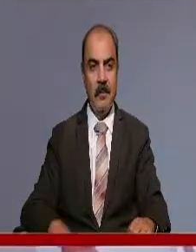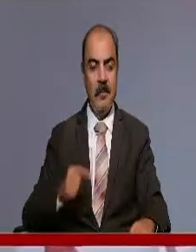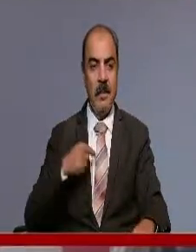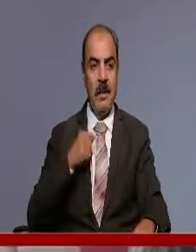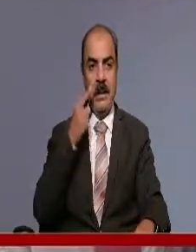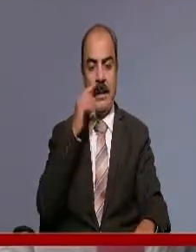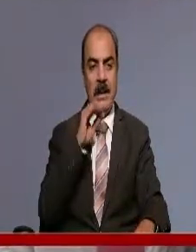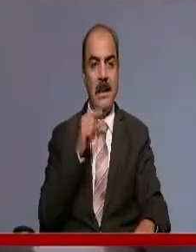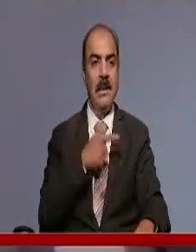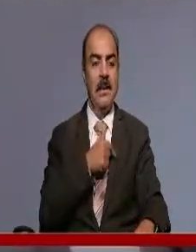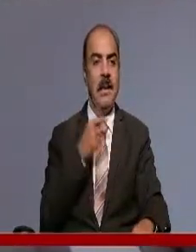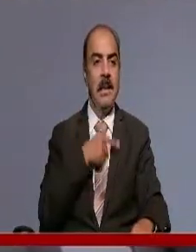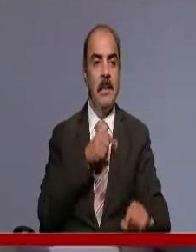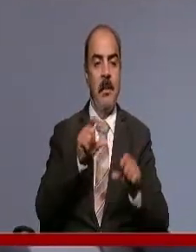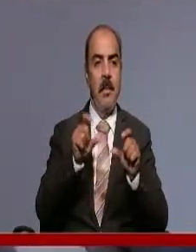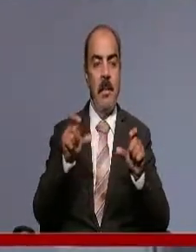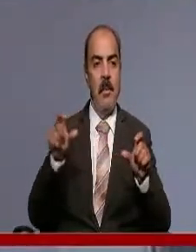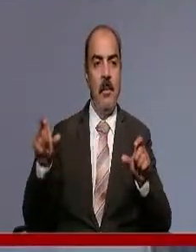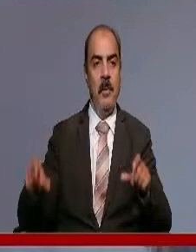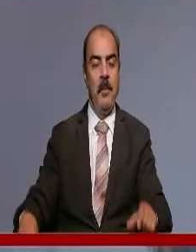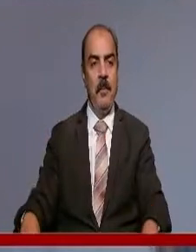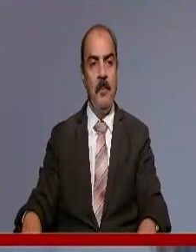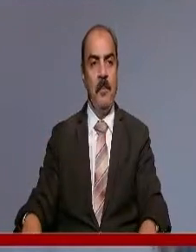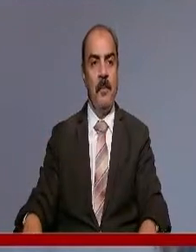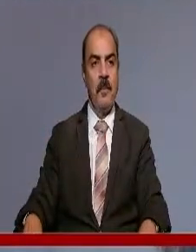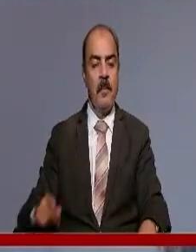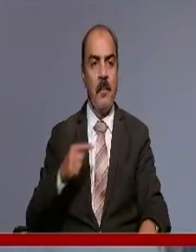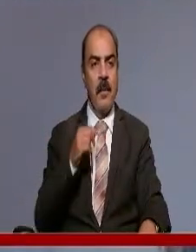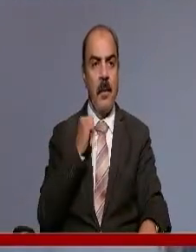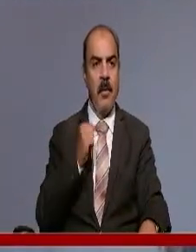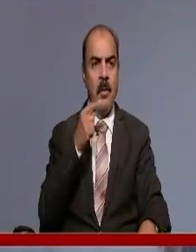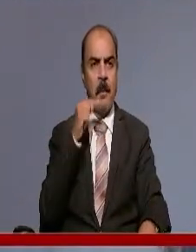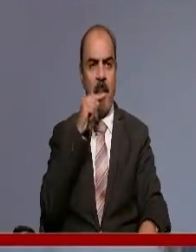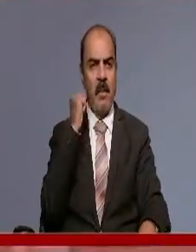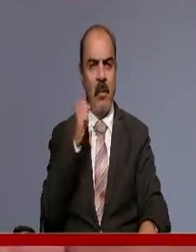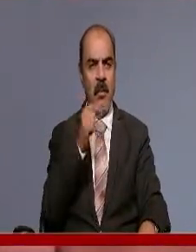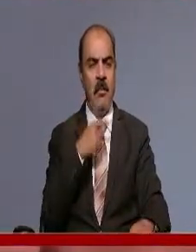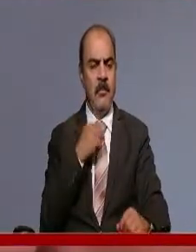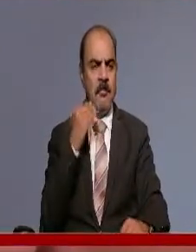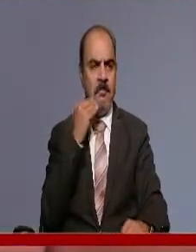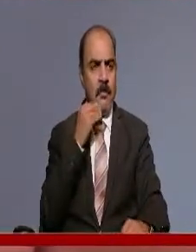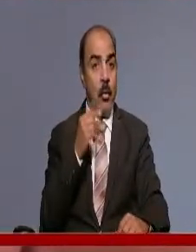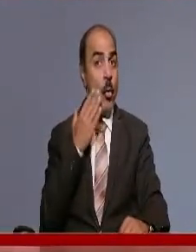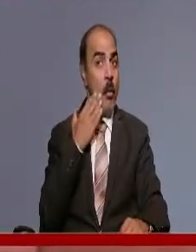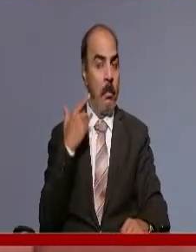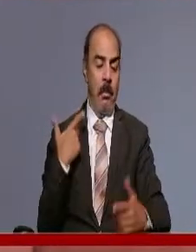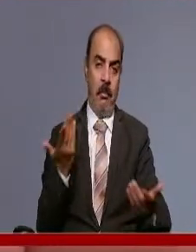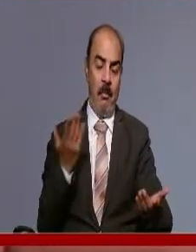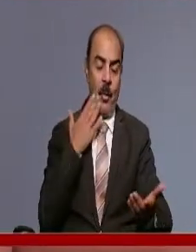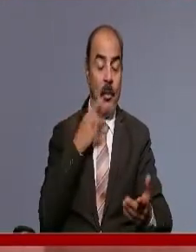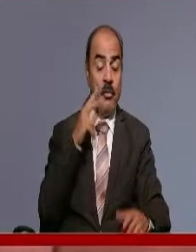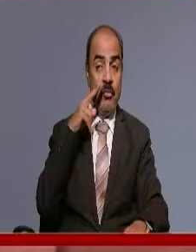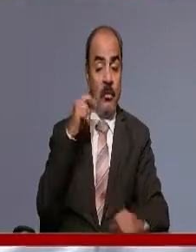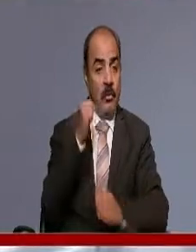سامية فوزي، نريمان نادي، ليلى محمد محمود. استاذة ليلى، مين الست الاريتريه في حياتك اتقال عليها ست مكافحه؟ والدتي، يعني دي اللي بشوفها بالنسبه